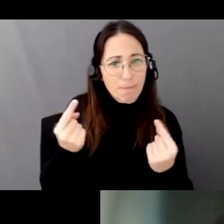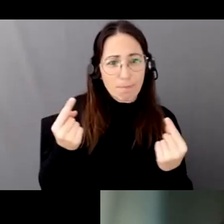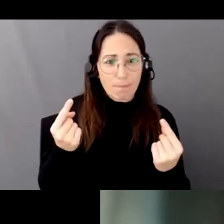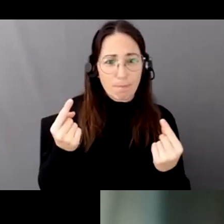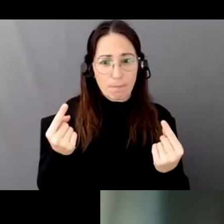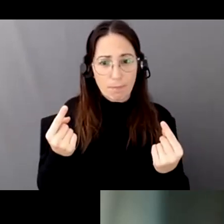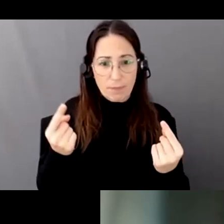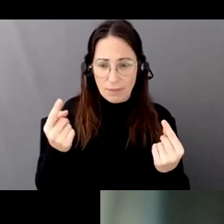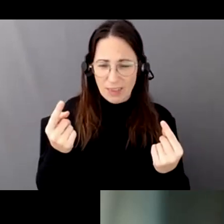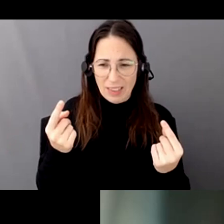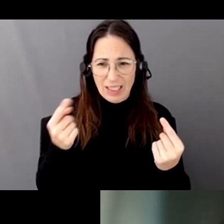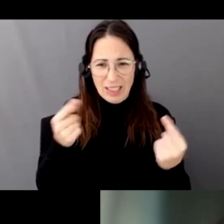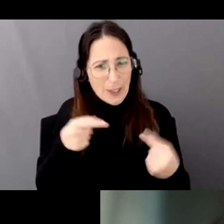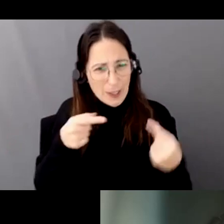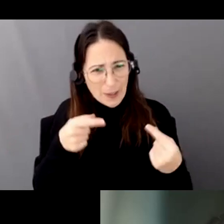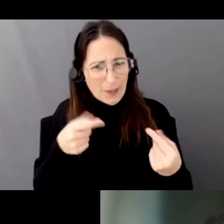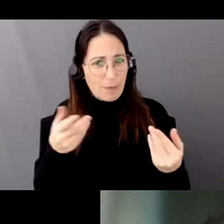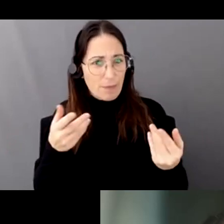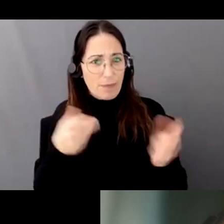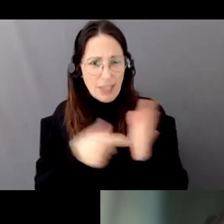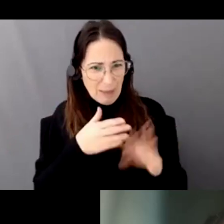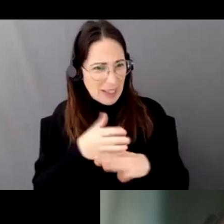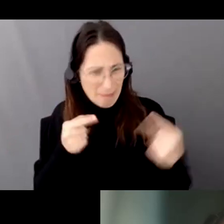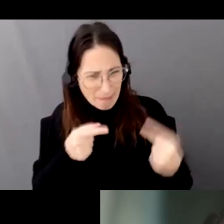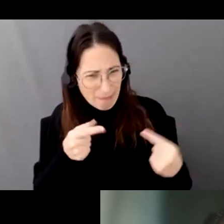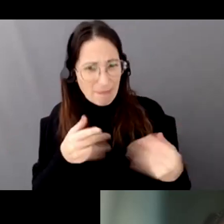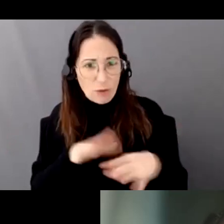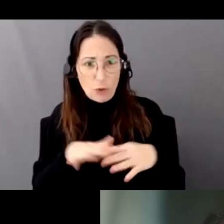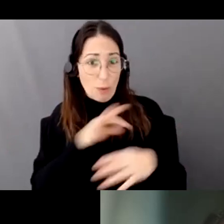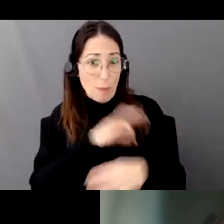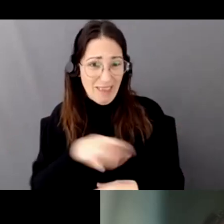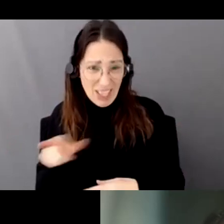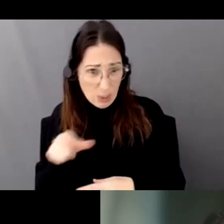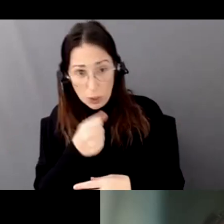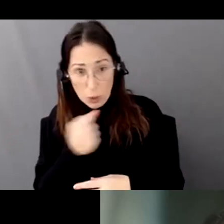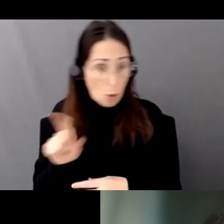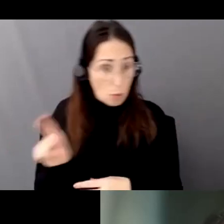de vraiment avoir accès à ces bénéfices-là ou pas?